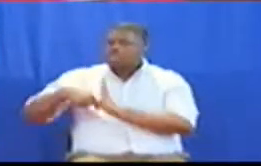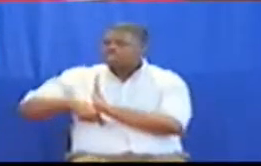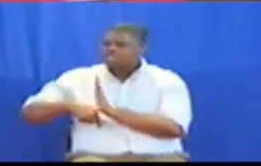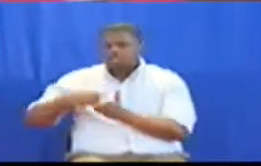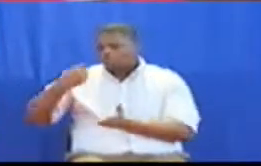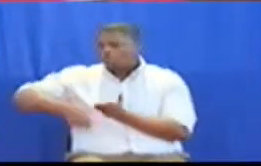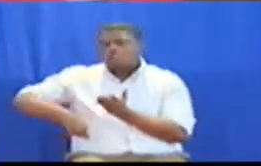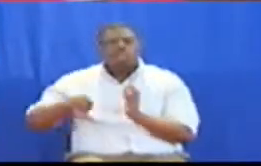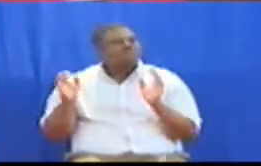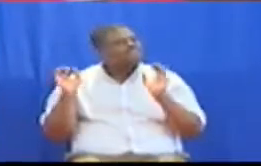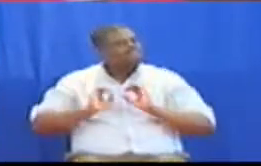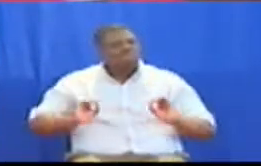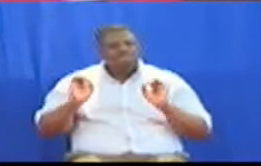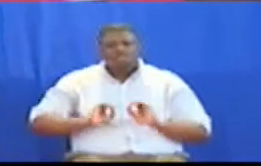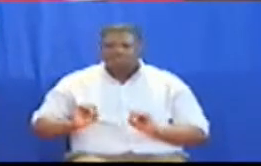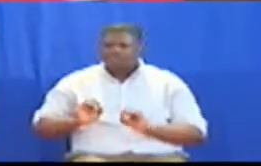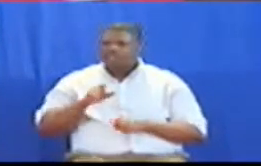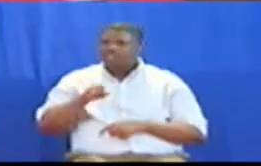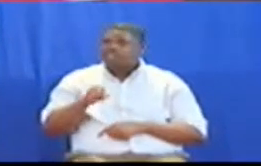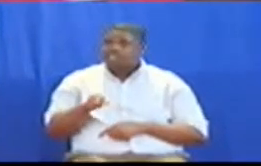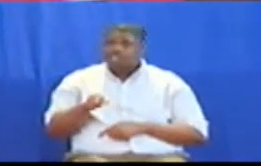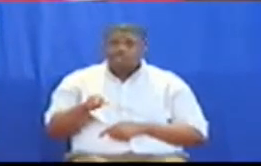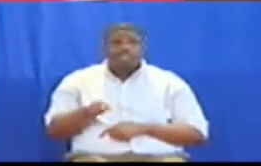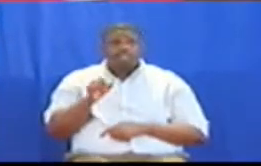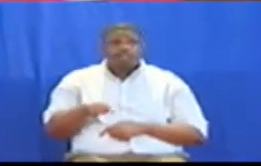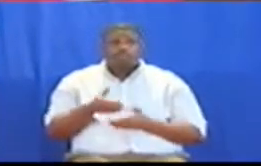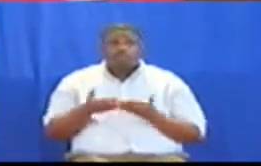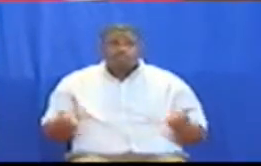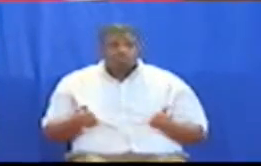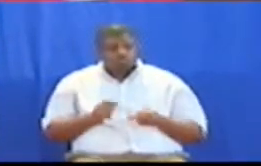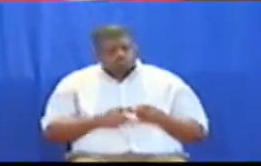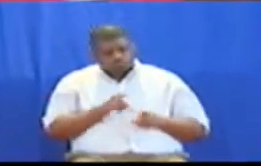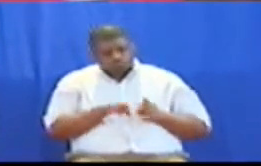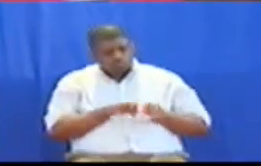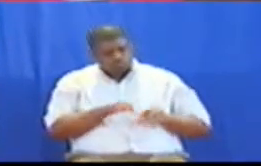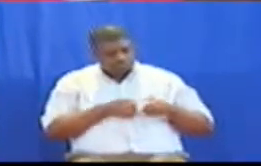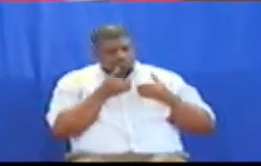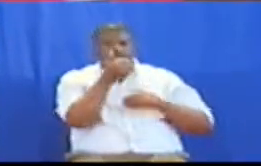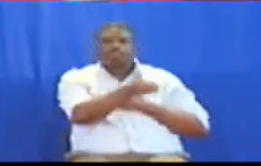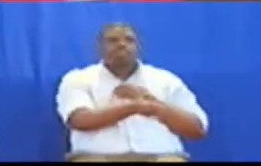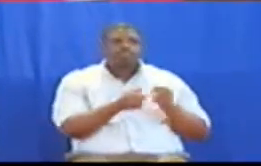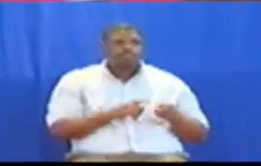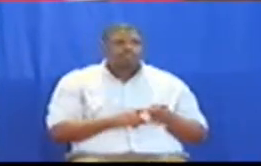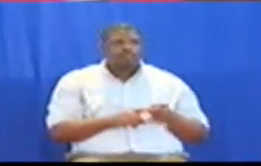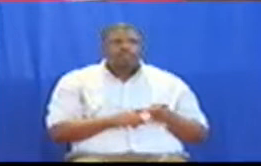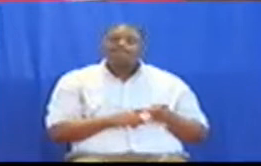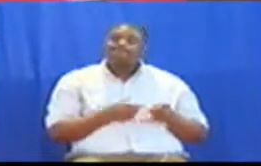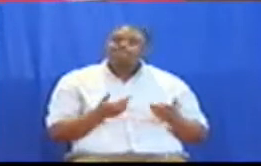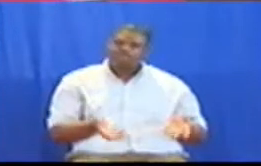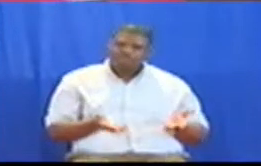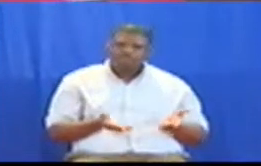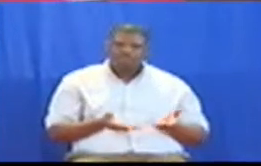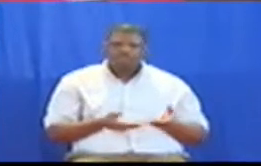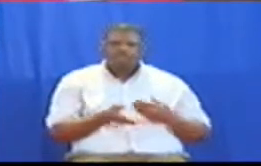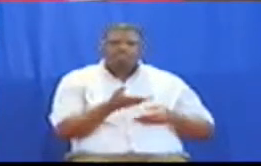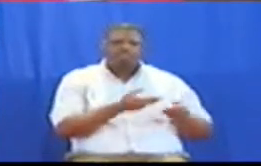Hizo ndo bezi zetu zinazotufanya twende kwenye uchaguzi kifua mbele. Mheshimiwa Spika, kwenye mazao ya biashara kama pamba,